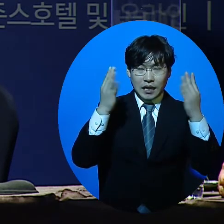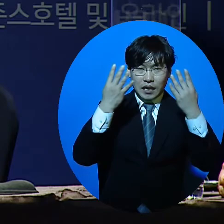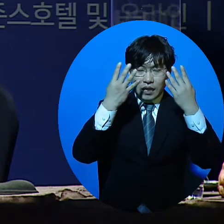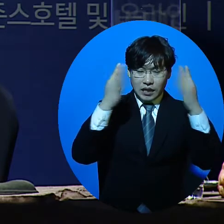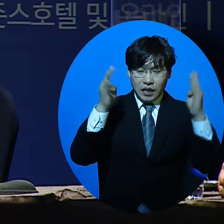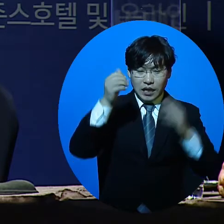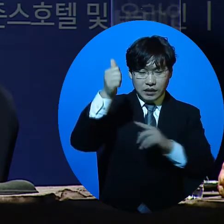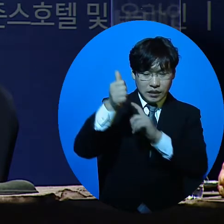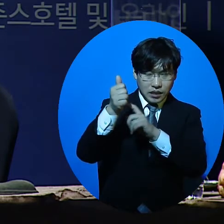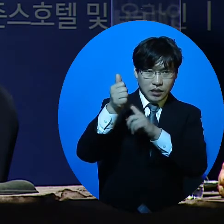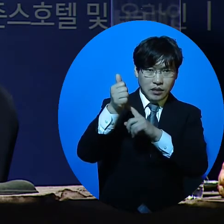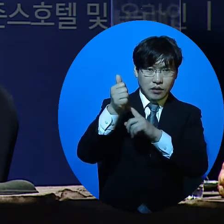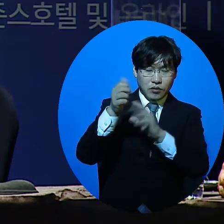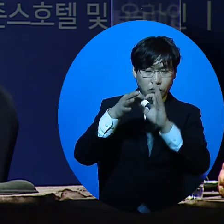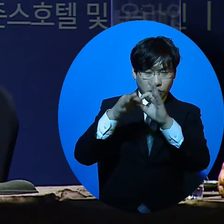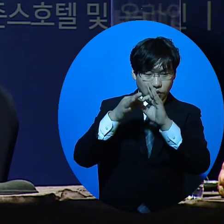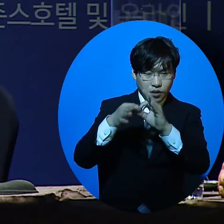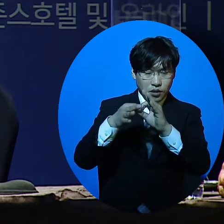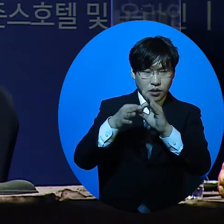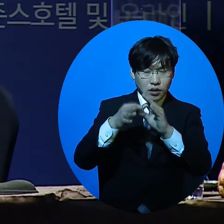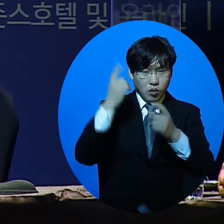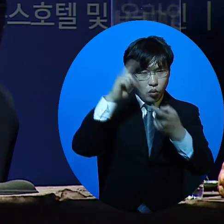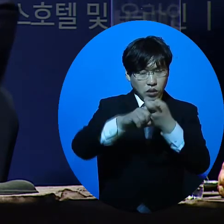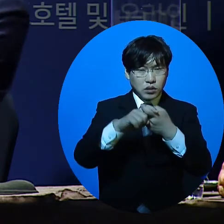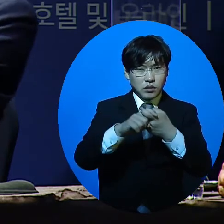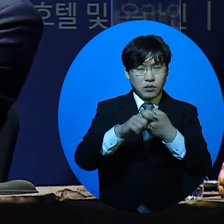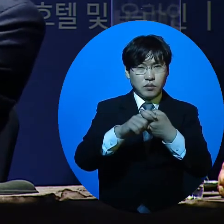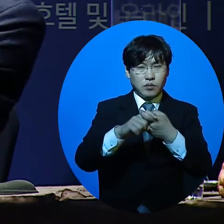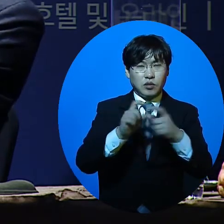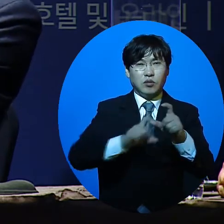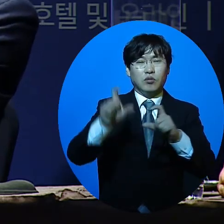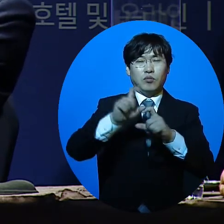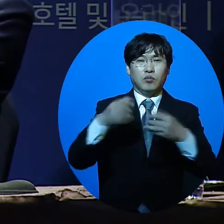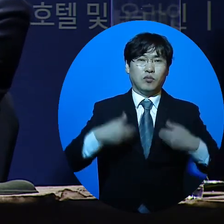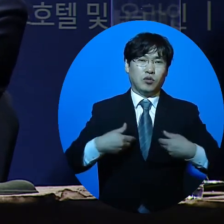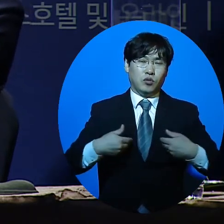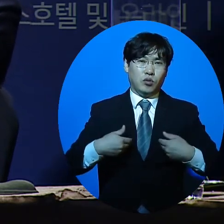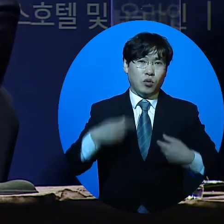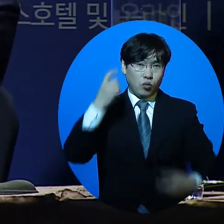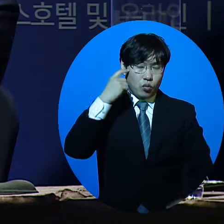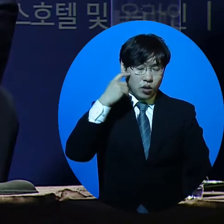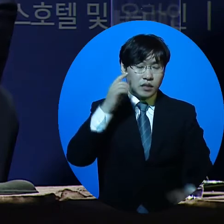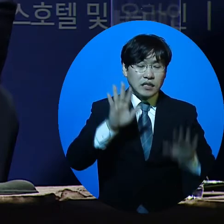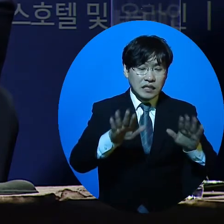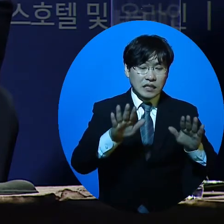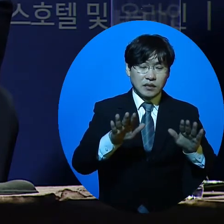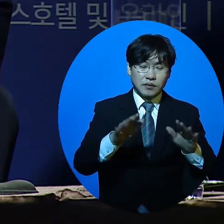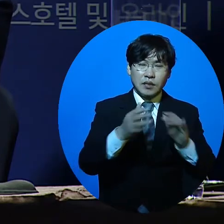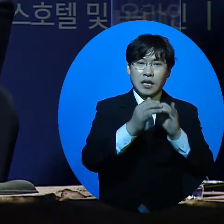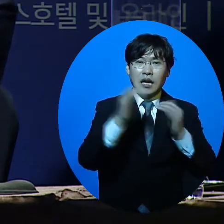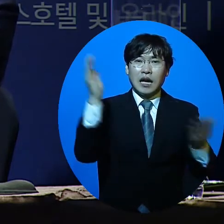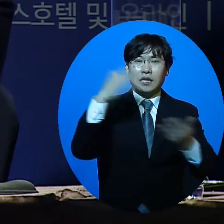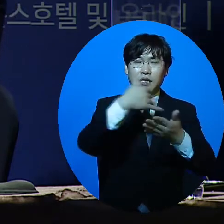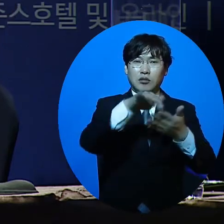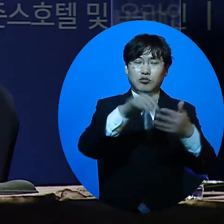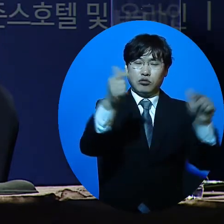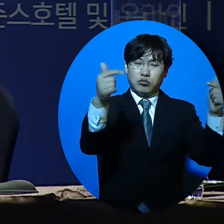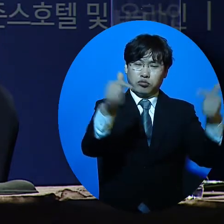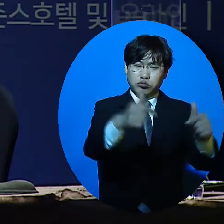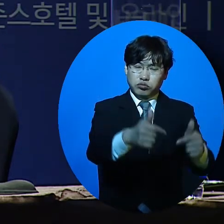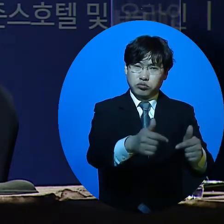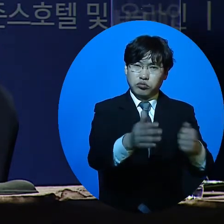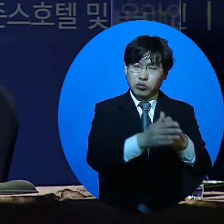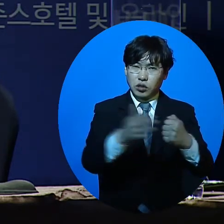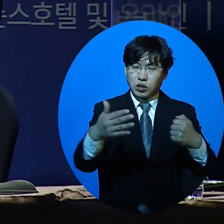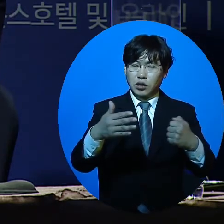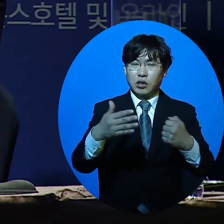총장의 아마 아주 상당한 관심. 왜냐 그러면 이제 있는 과도 요즘 막 통합하고 그러는 상황에서